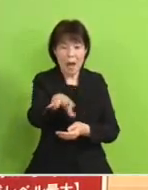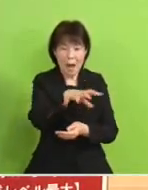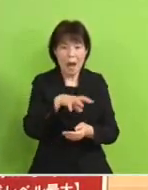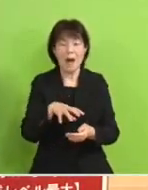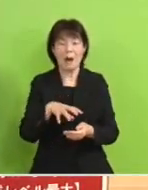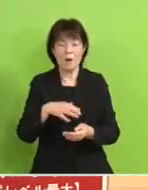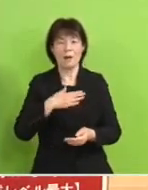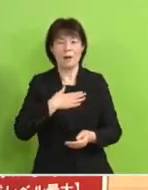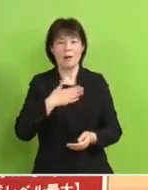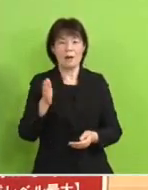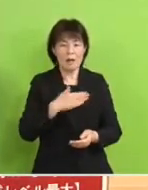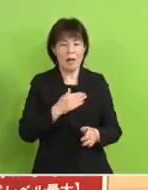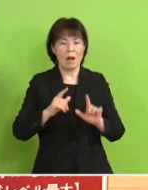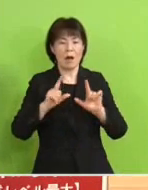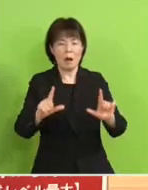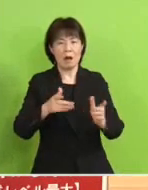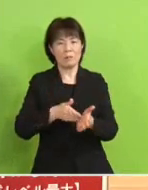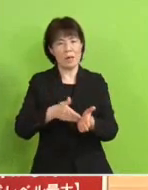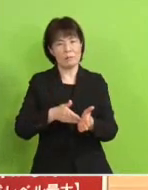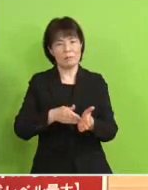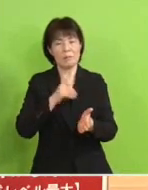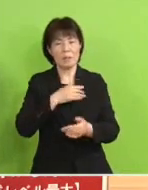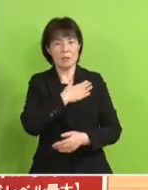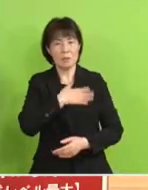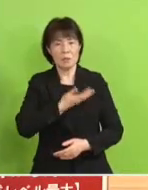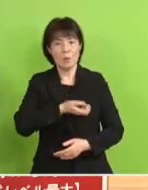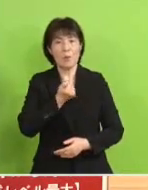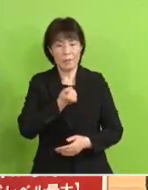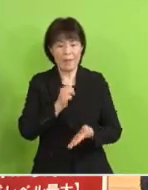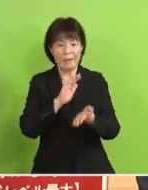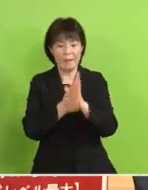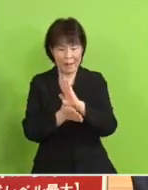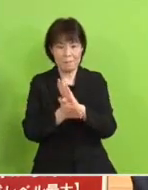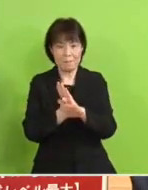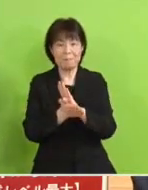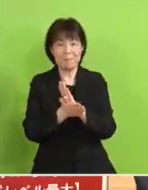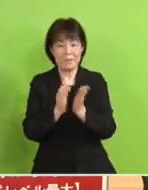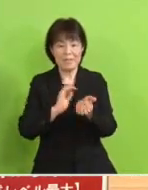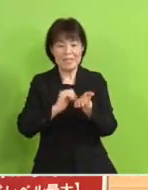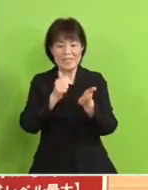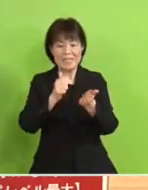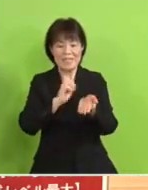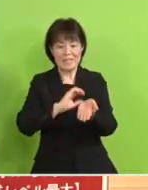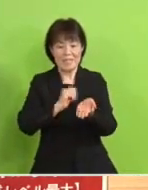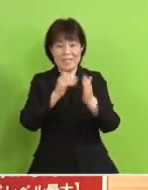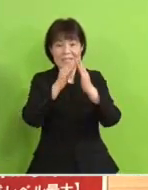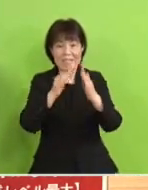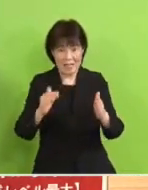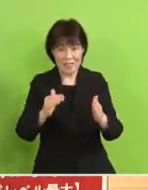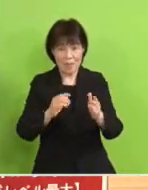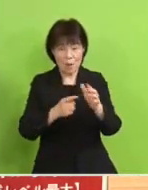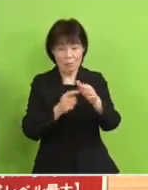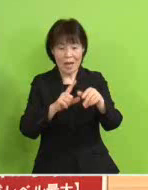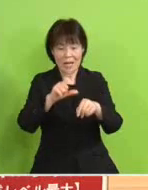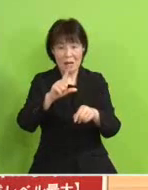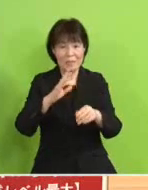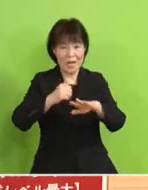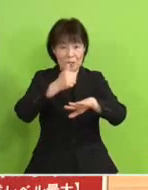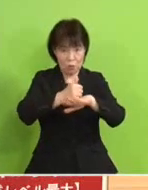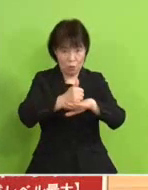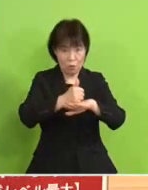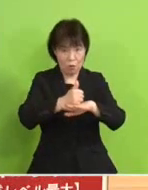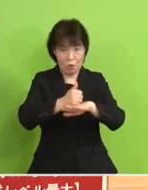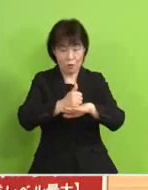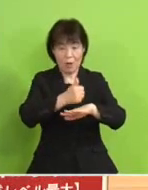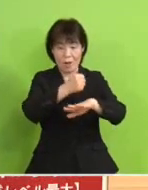訴えようという気持ちを持って、県医師会の村上会長や県内の主要な医療機関の院長